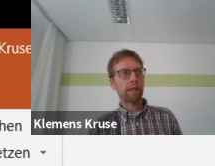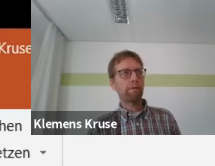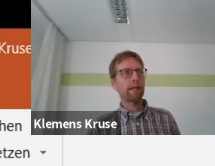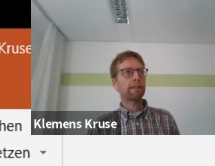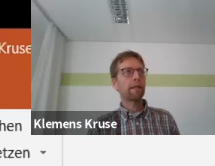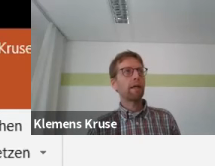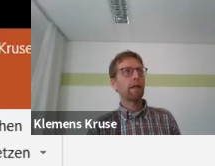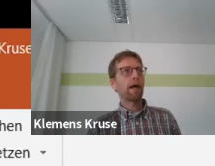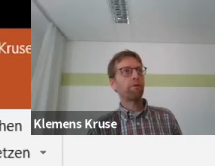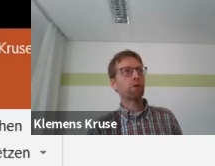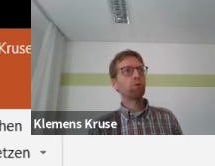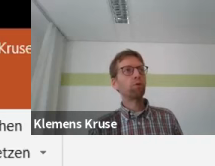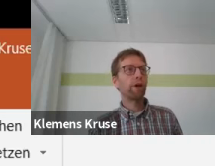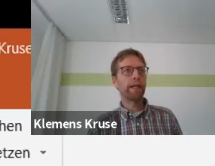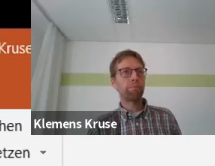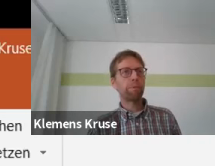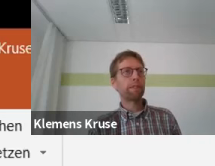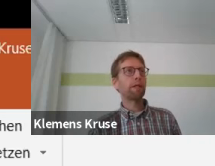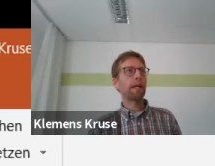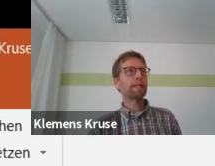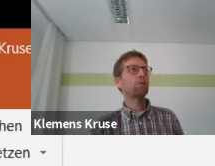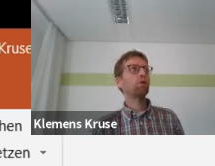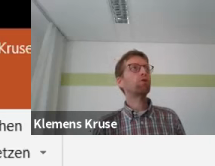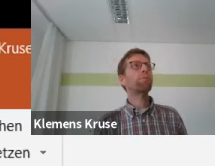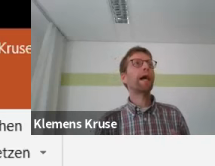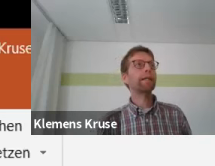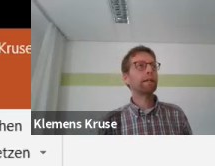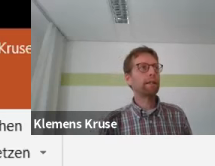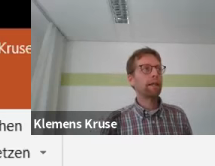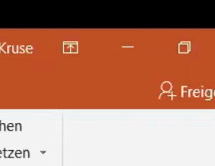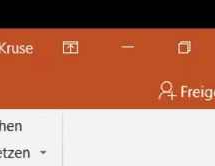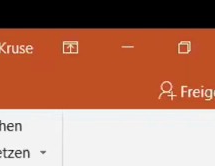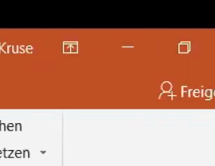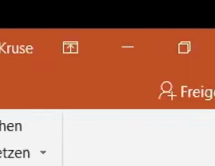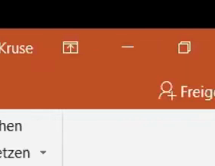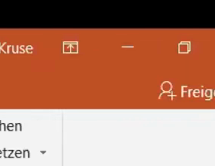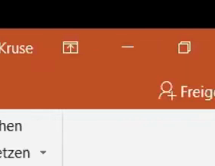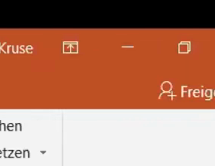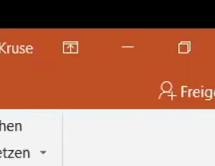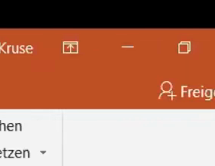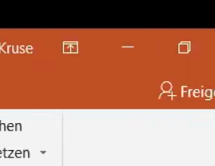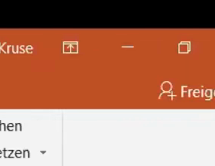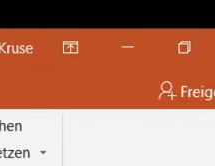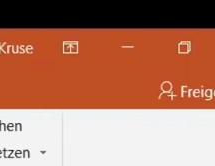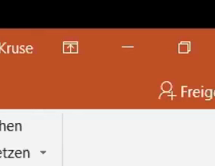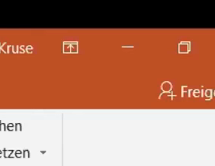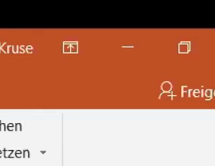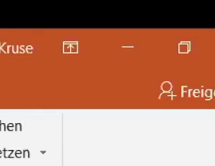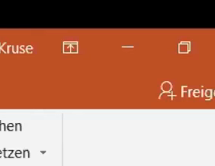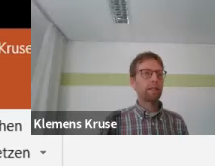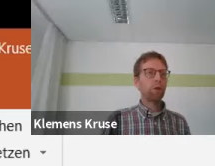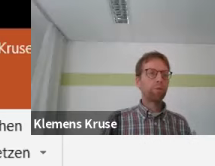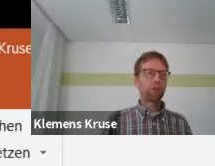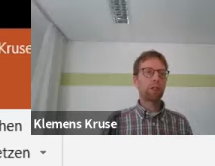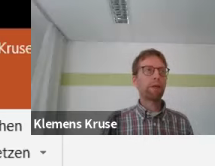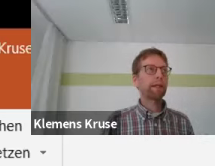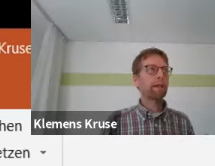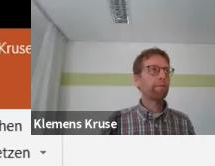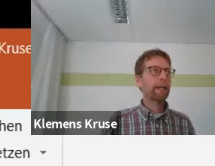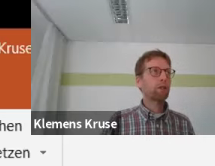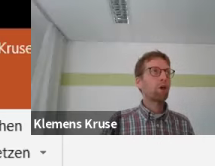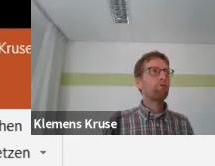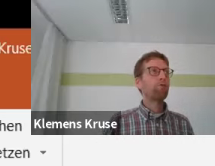der Barrierefreiheitsanforderungen unverhältnismäßig belastet. Und zum anderen, wenn es der Auffassung ist, die Umsetzung